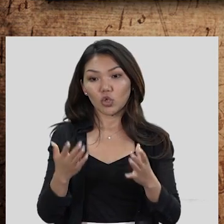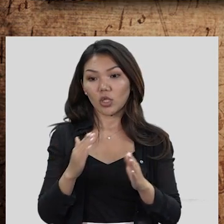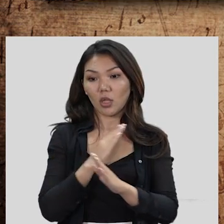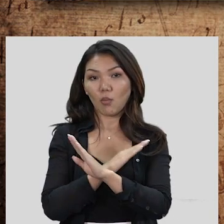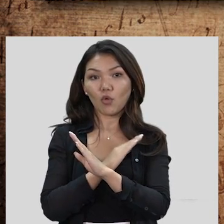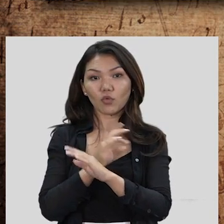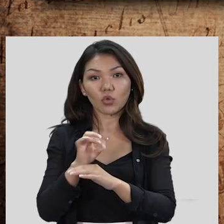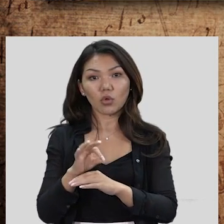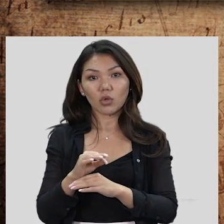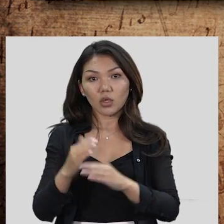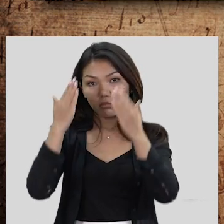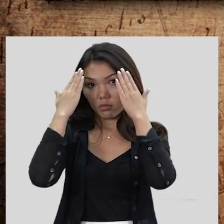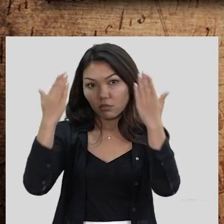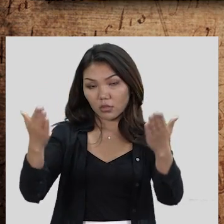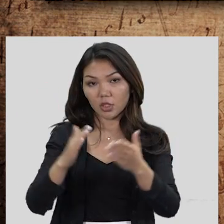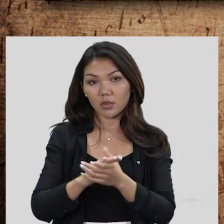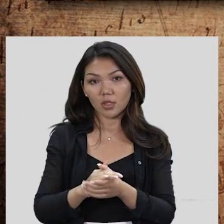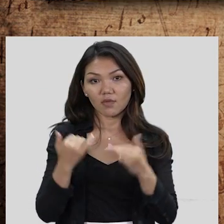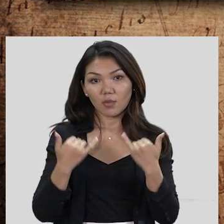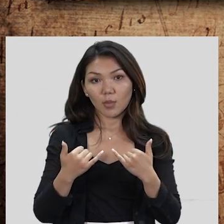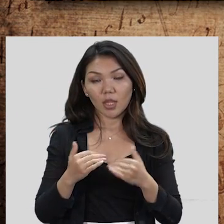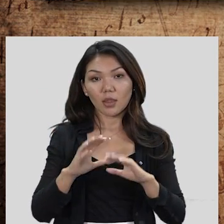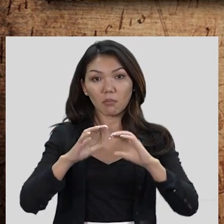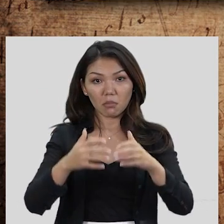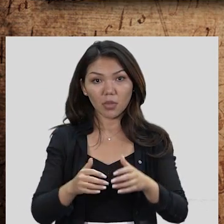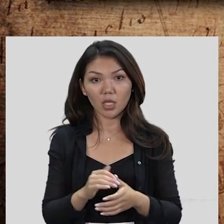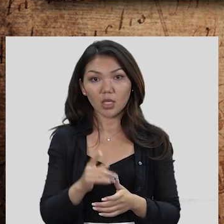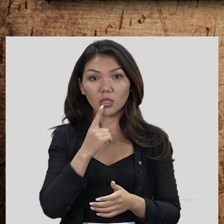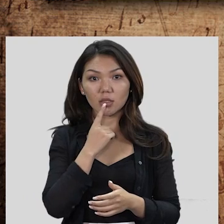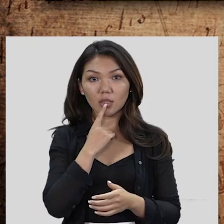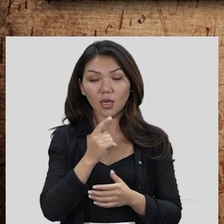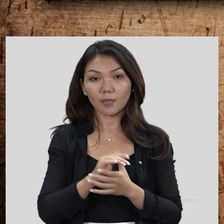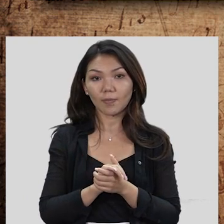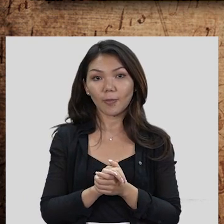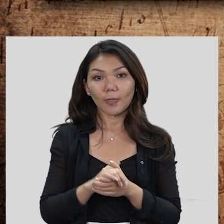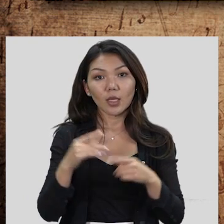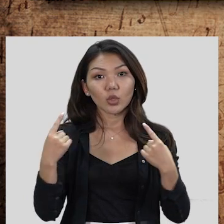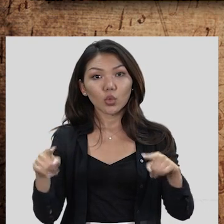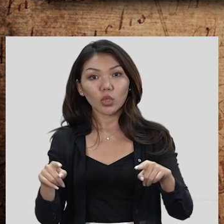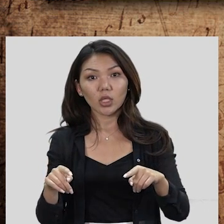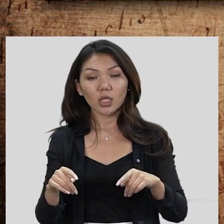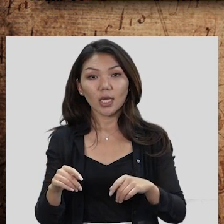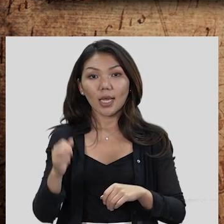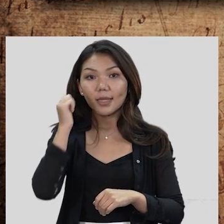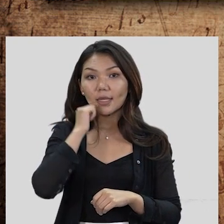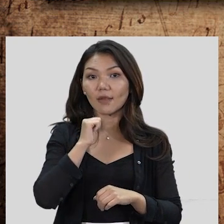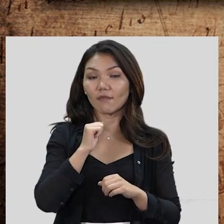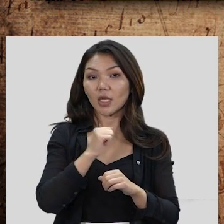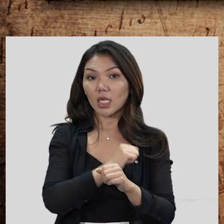но совершенно неизвестных современном мире языках другие скажем древнеегипетские